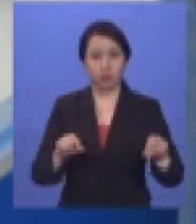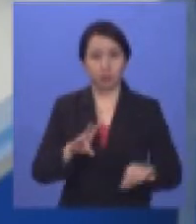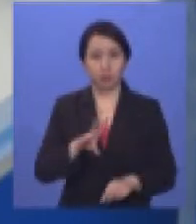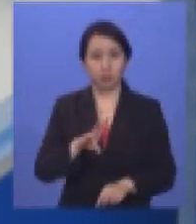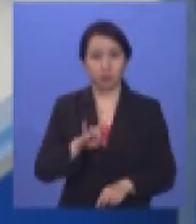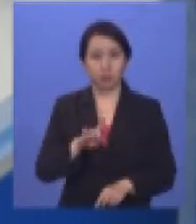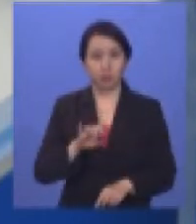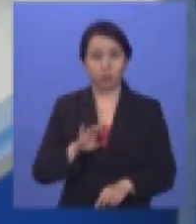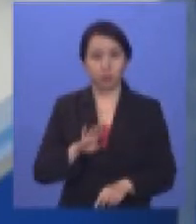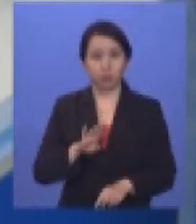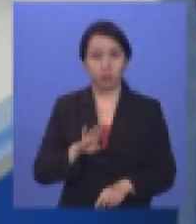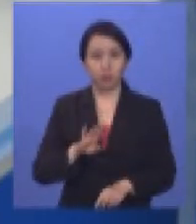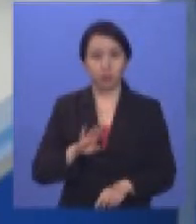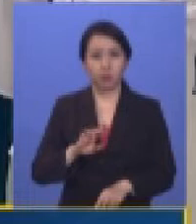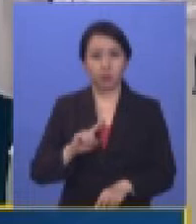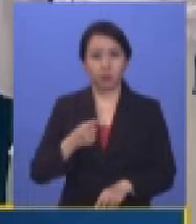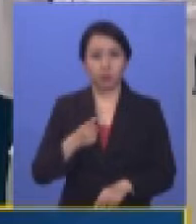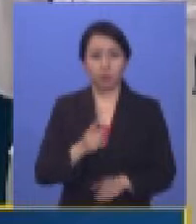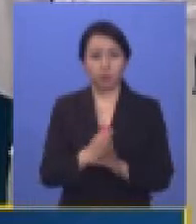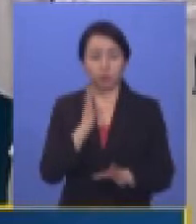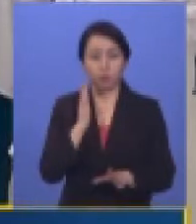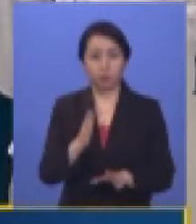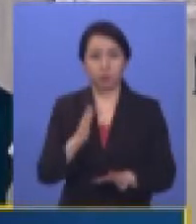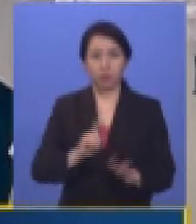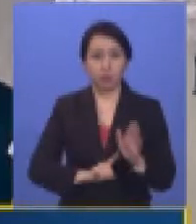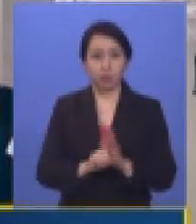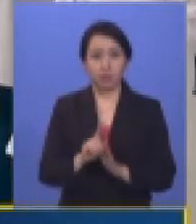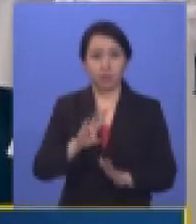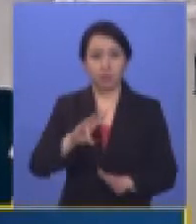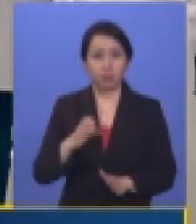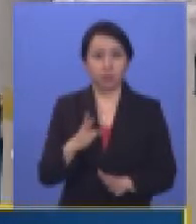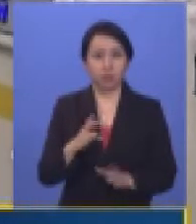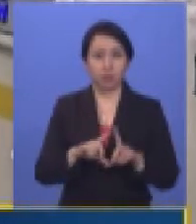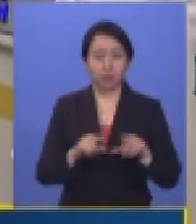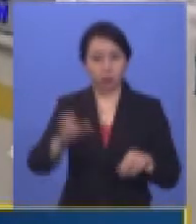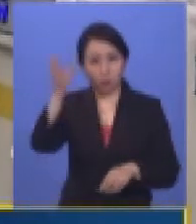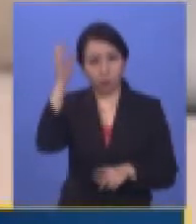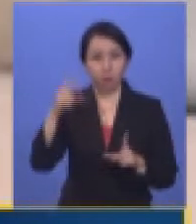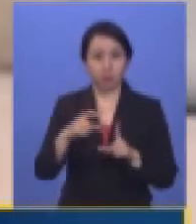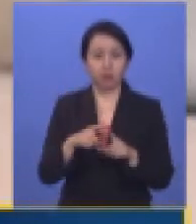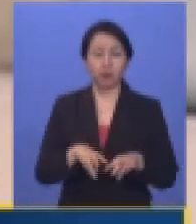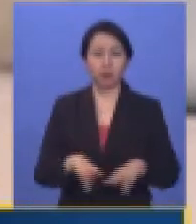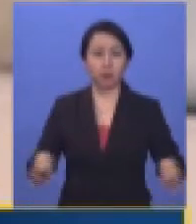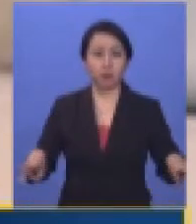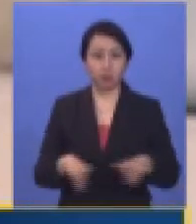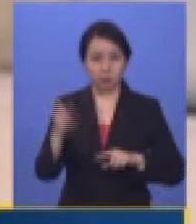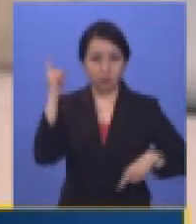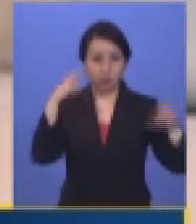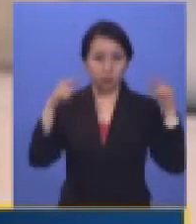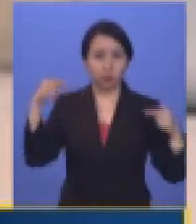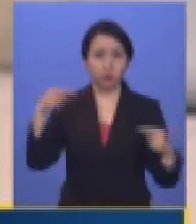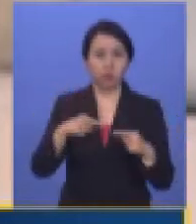сая сад с нурбек в первую очередь будет восстановлен статус национальной академии наук по словам министра